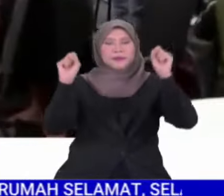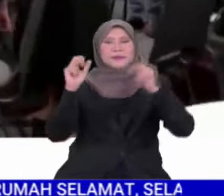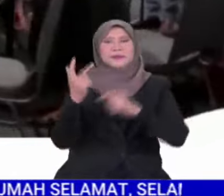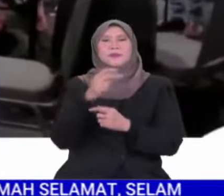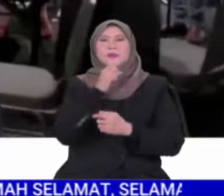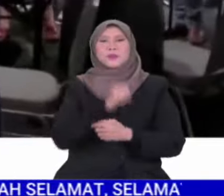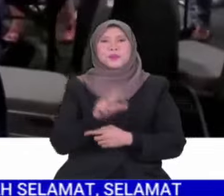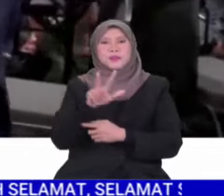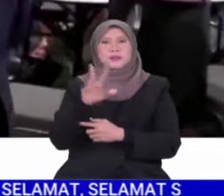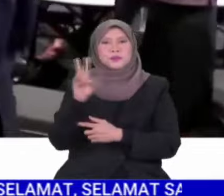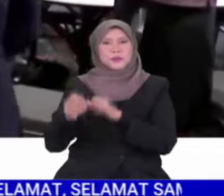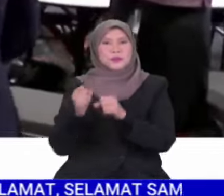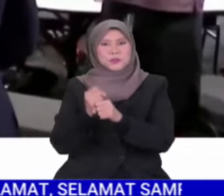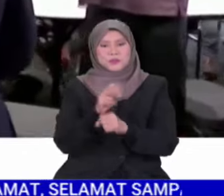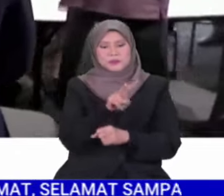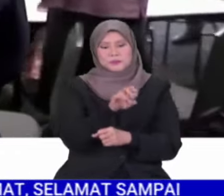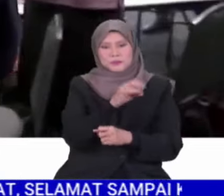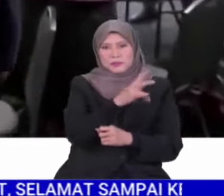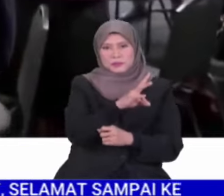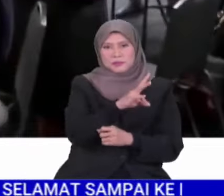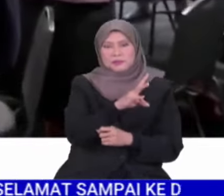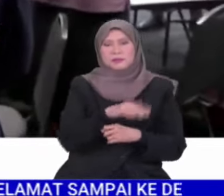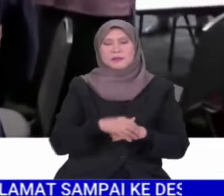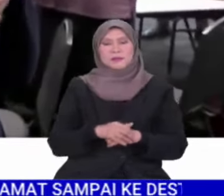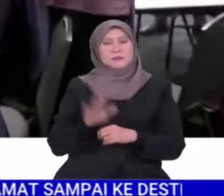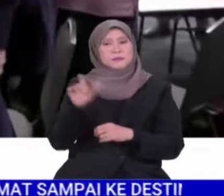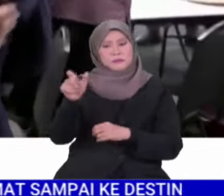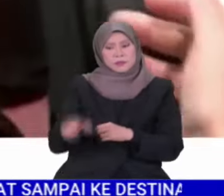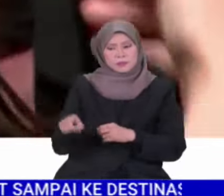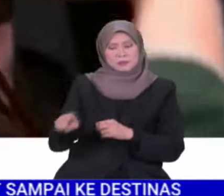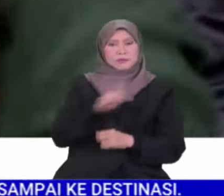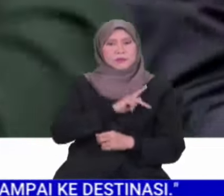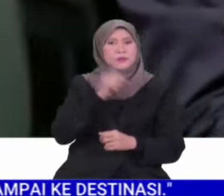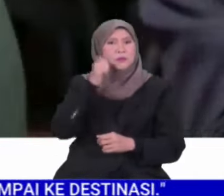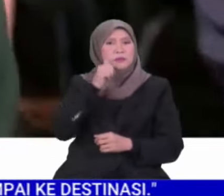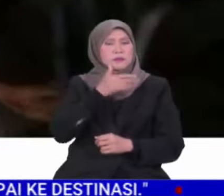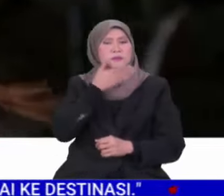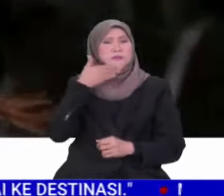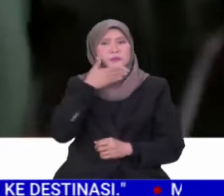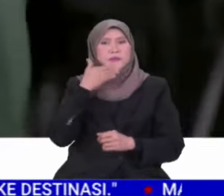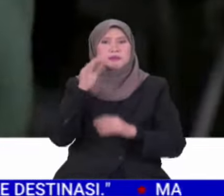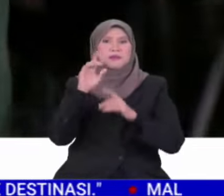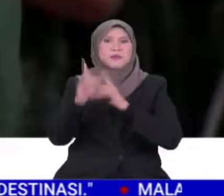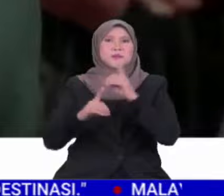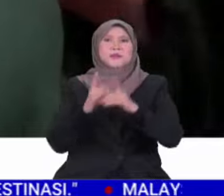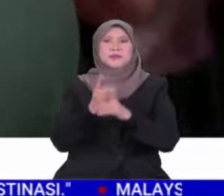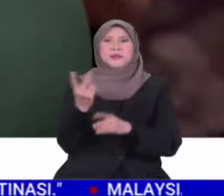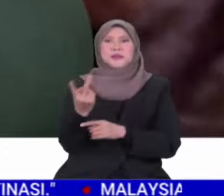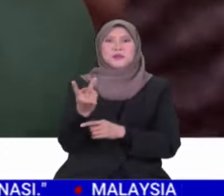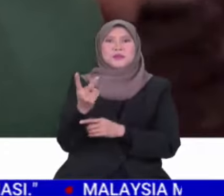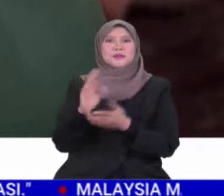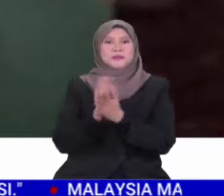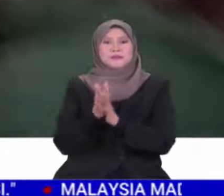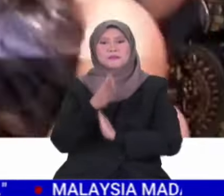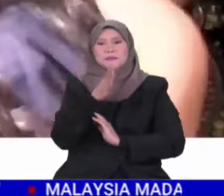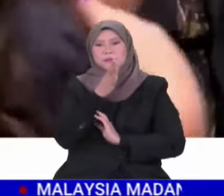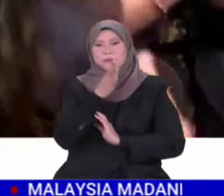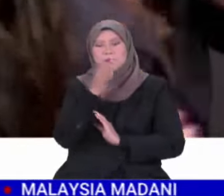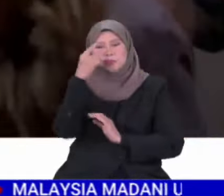usia 37 tahun pada 2017. Beliau antara ketua negara wanita termuda di dunia dan kedua yang bergelar ibu